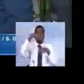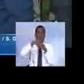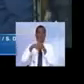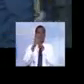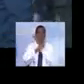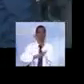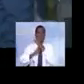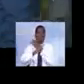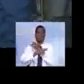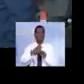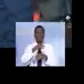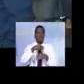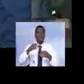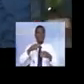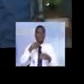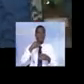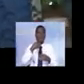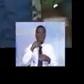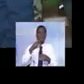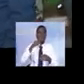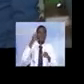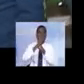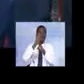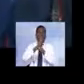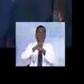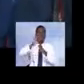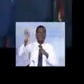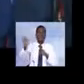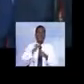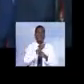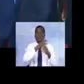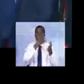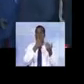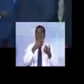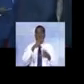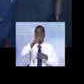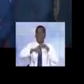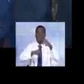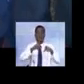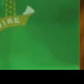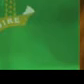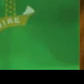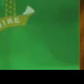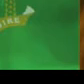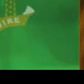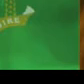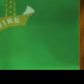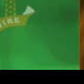Bassa-Sandra et relevé les difficultés et les attentes des populations.